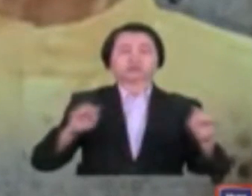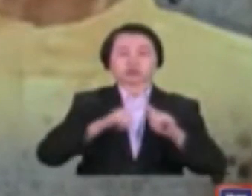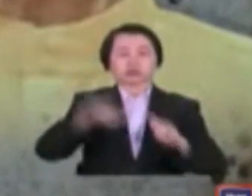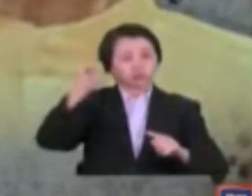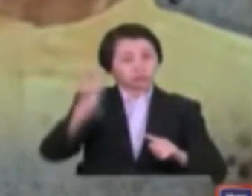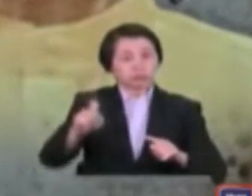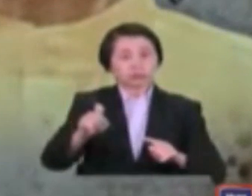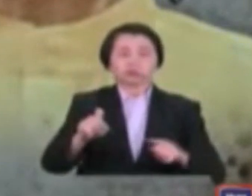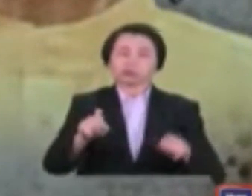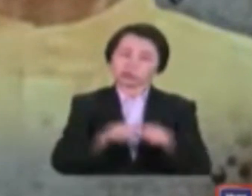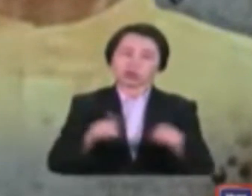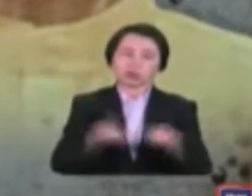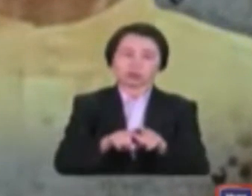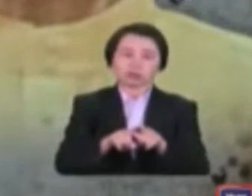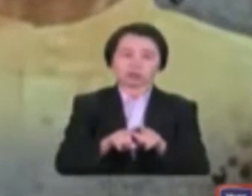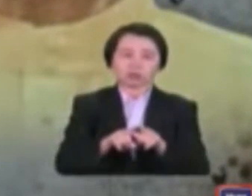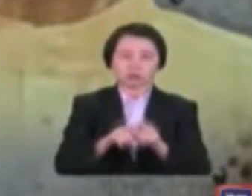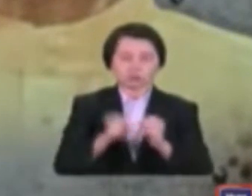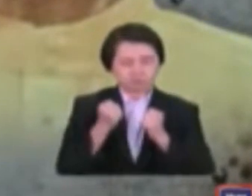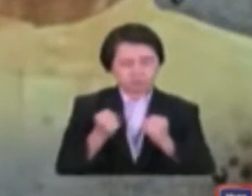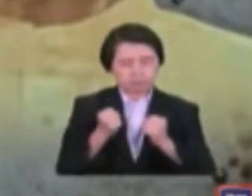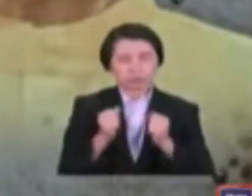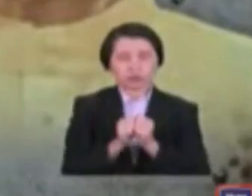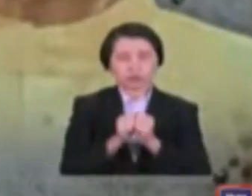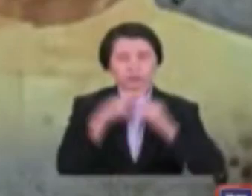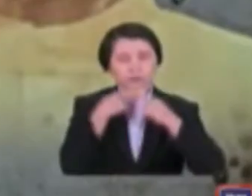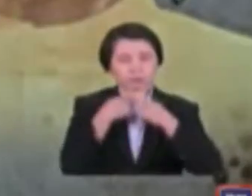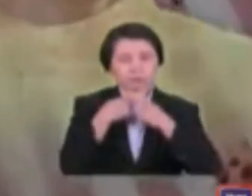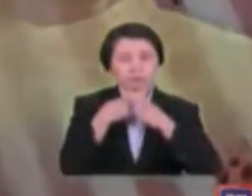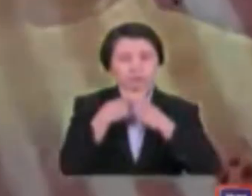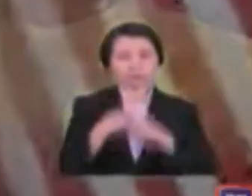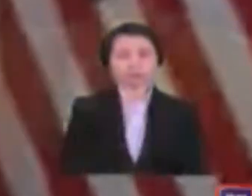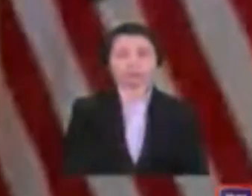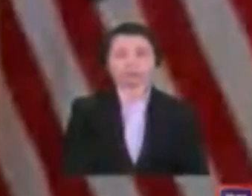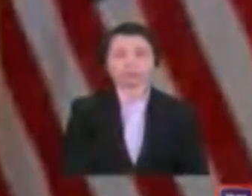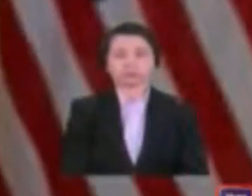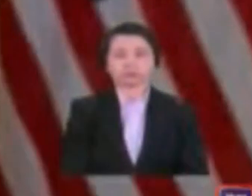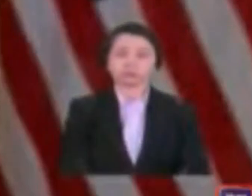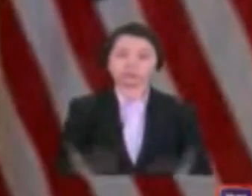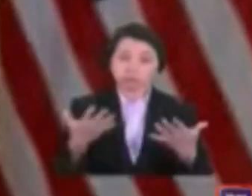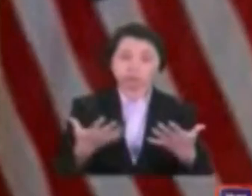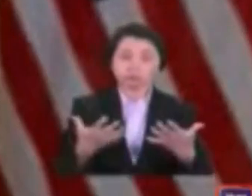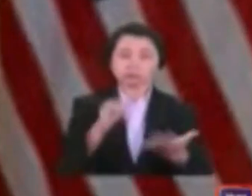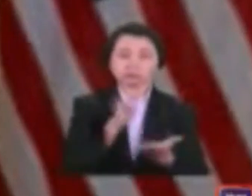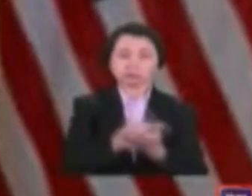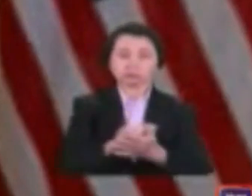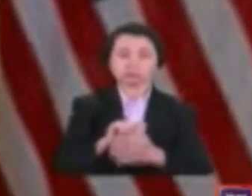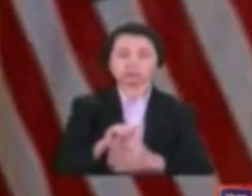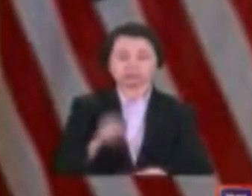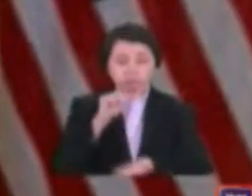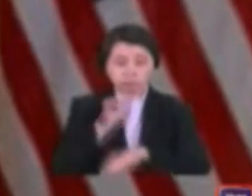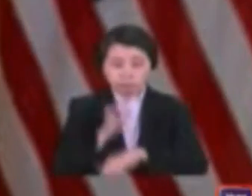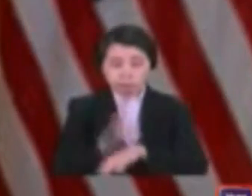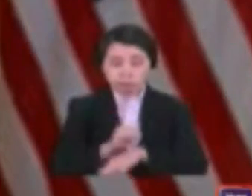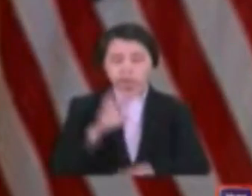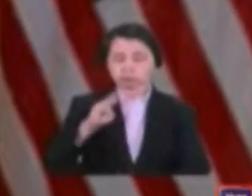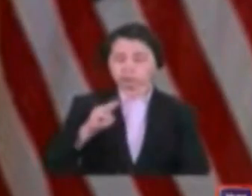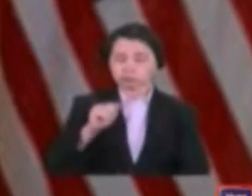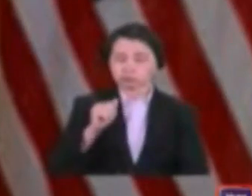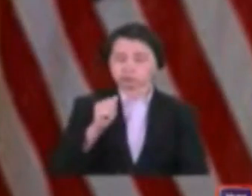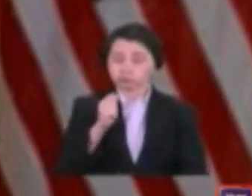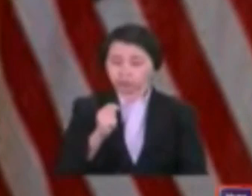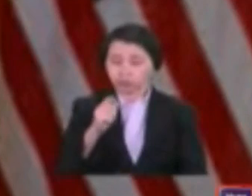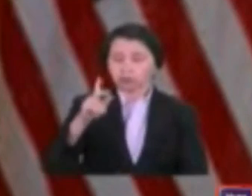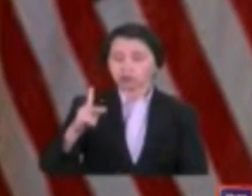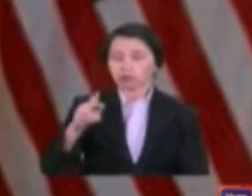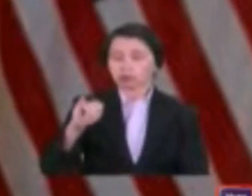Biar tentu juga berbulat dengan rahsianya. Itulah antara amanat pahlawan Mat Kilau